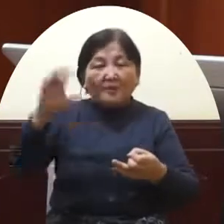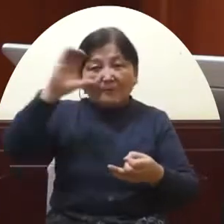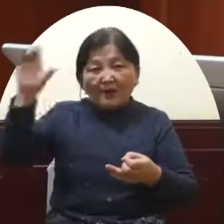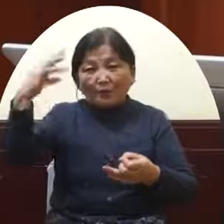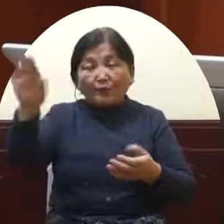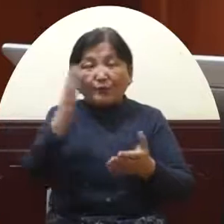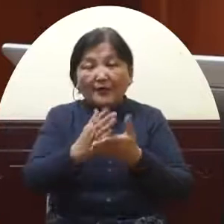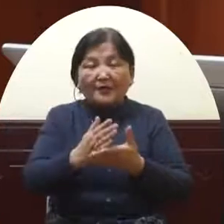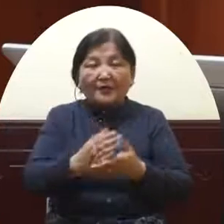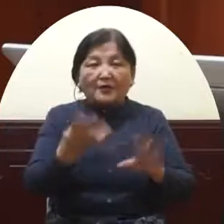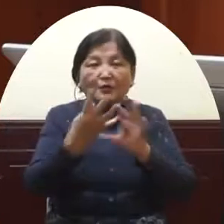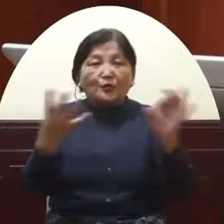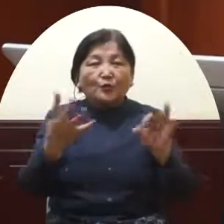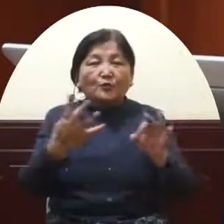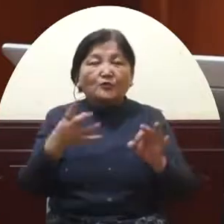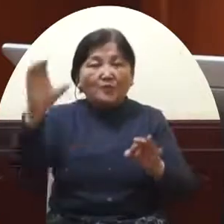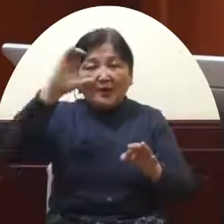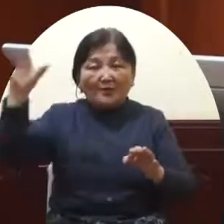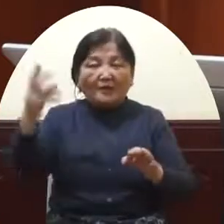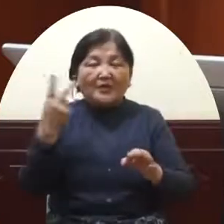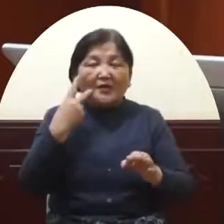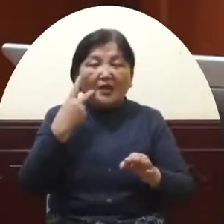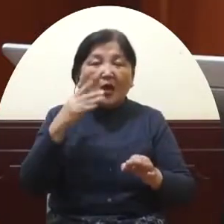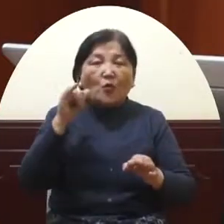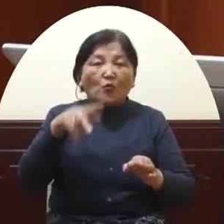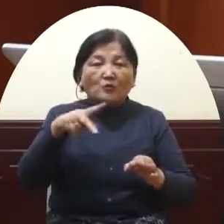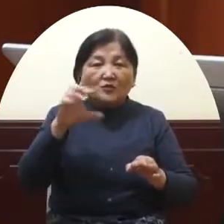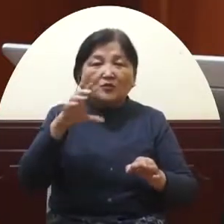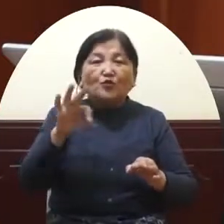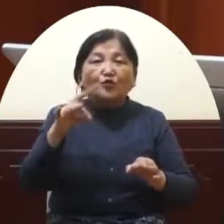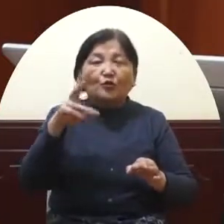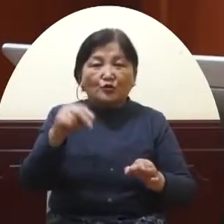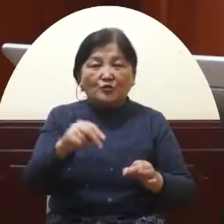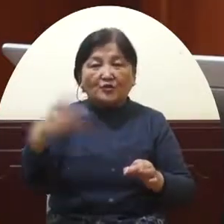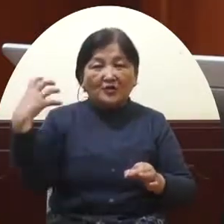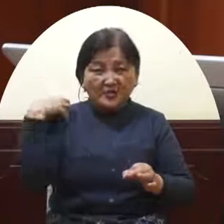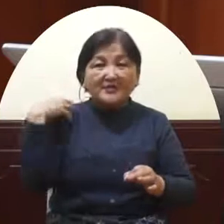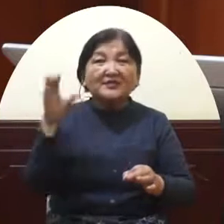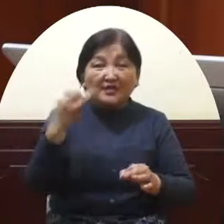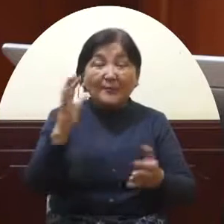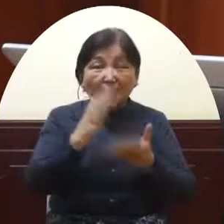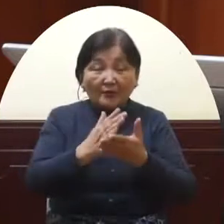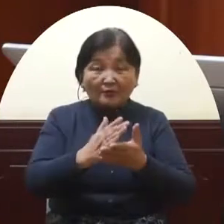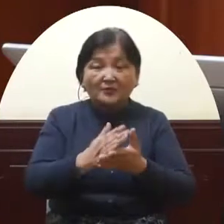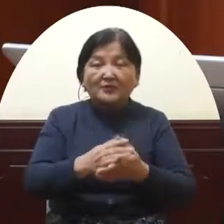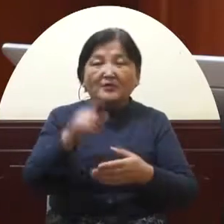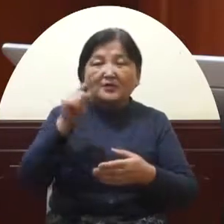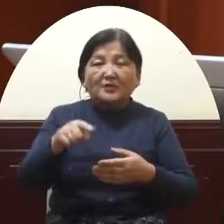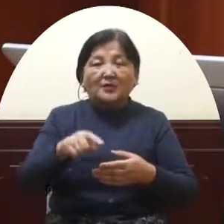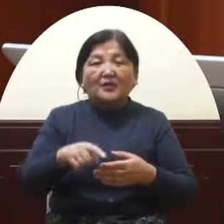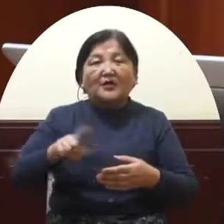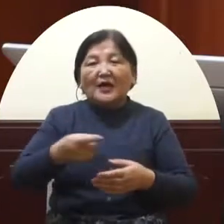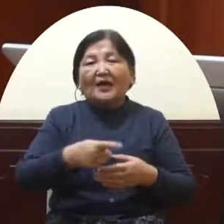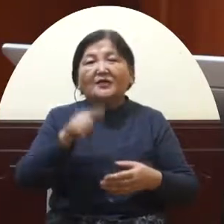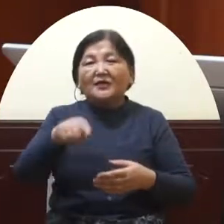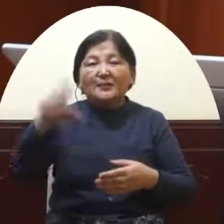Бүгдөөрөө цаана улс төрийн захиалгатай улс төрчид эзэнтэй. Тэд яах гэж хэвлэл мэдээллийн байгууллагуудыг байгуулад байгаа